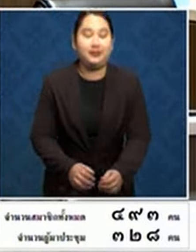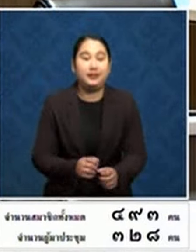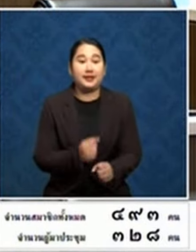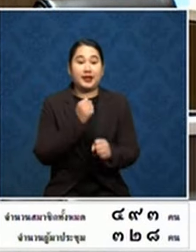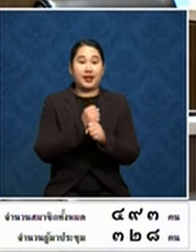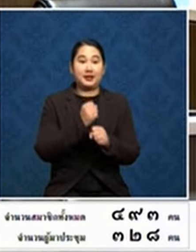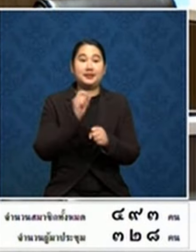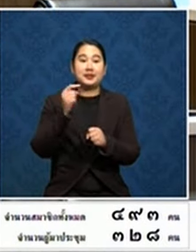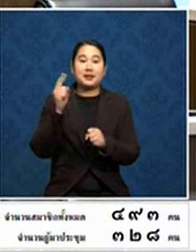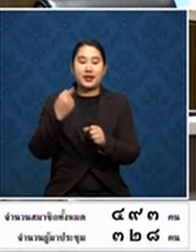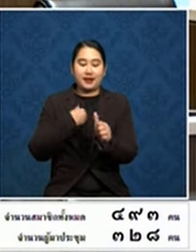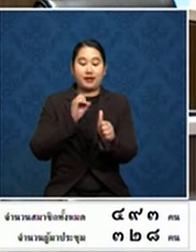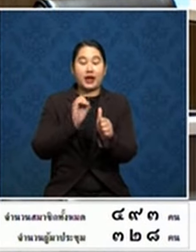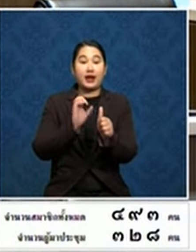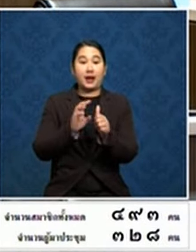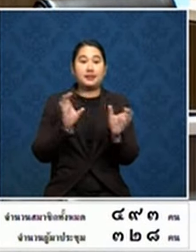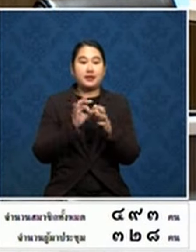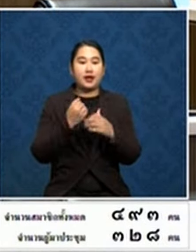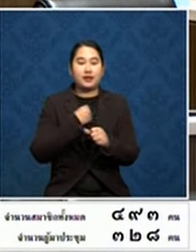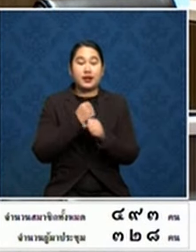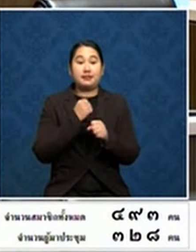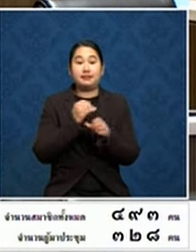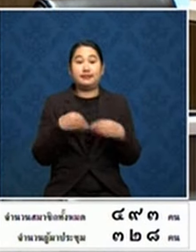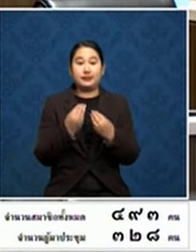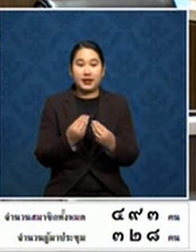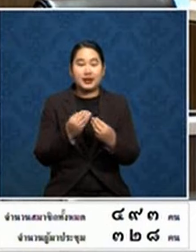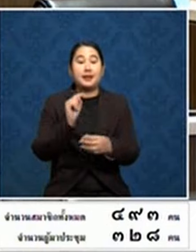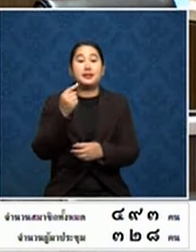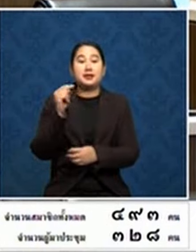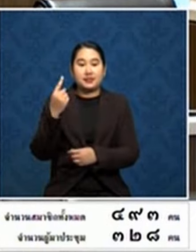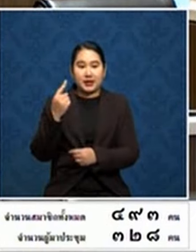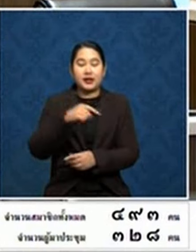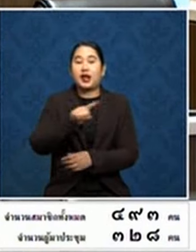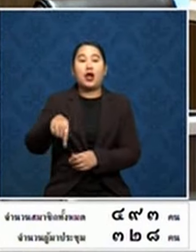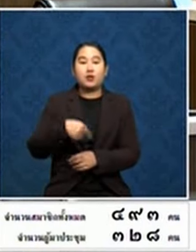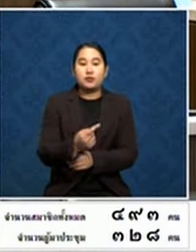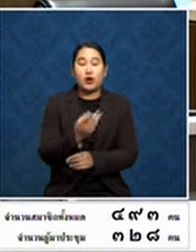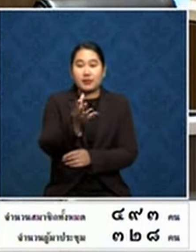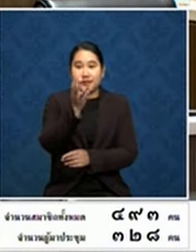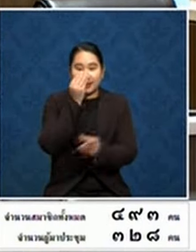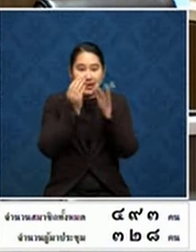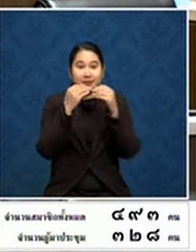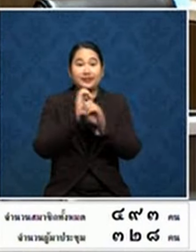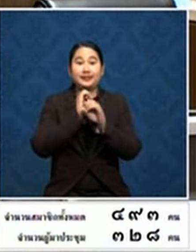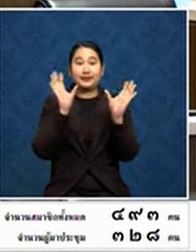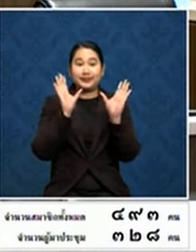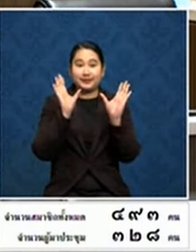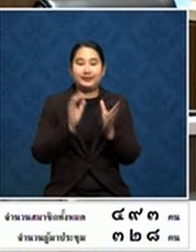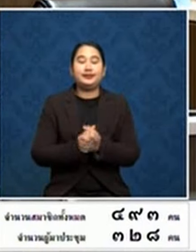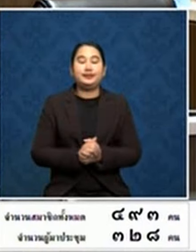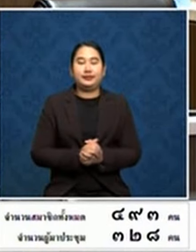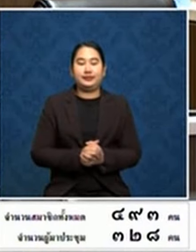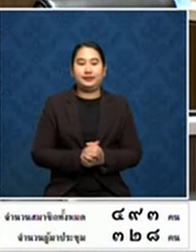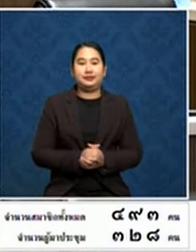ำเขานะครับในการที่จะทำให้เรื่องต่างๆเหล่านี้เป็นที่ประจักษ์ให้กับพี่น้องเกษตรกร